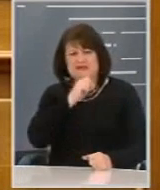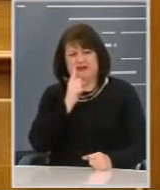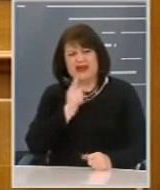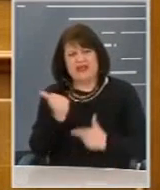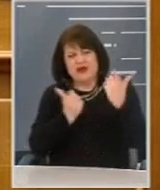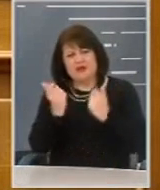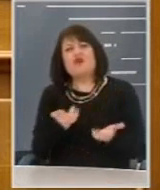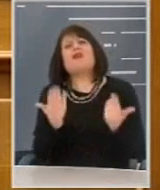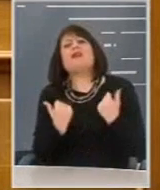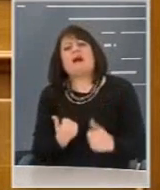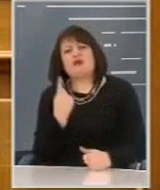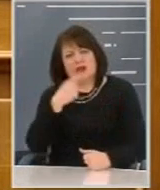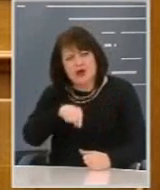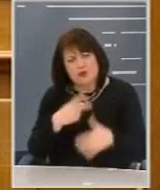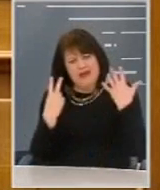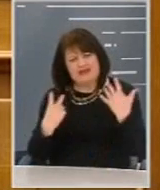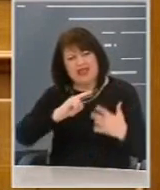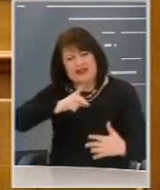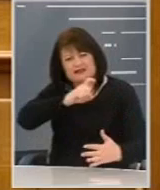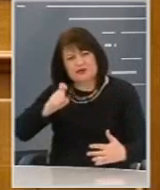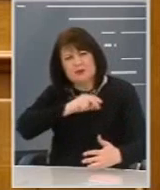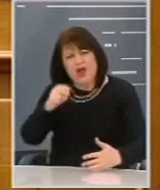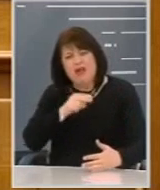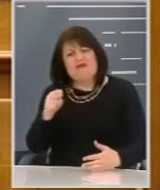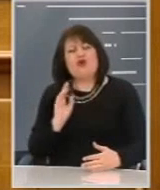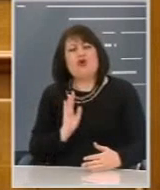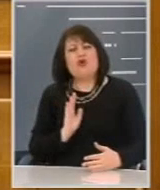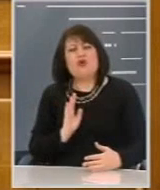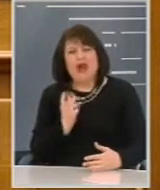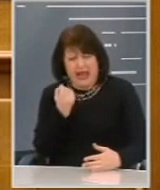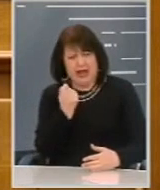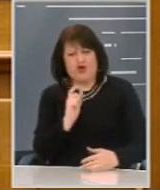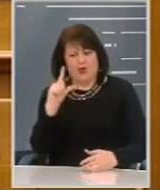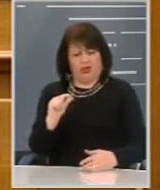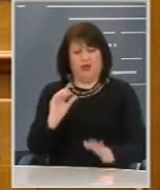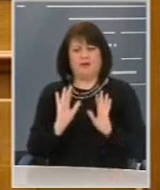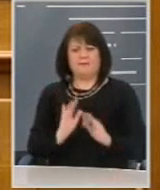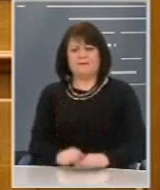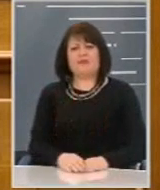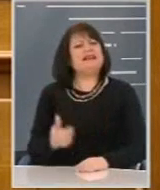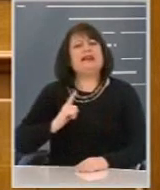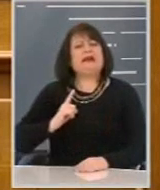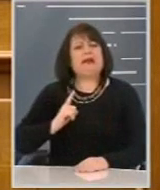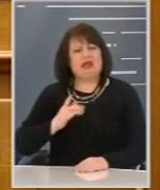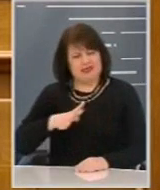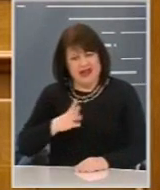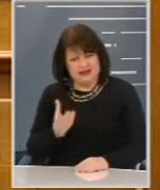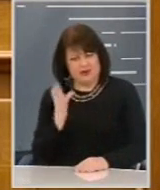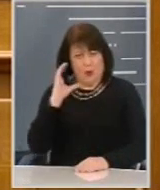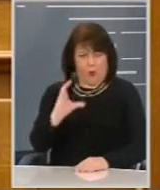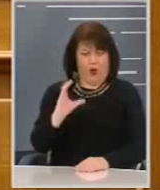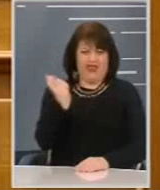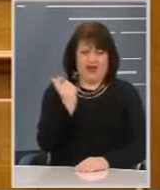δεν υπήρχαν. 1,7 δις εξετάσαμε στην εξεταστική, λίγα τους φαίνονται τώρα. Θέλατε μήπως να είναι περισσότερα για να γίνει